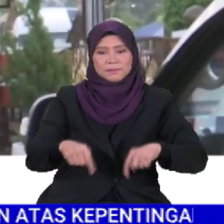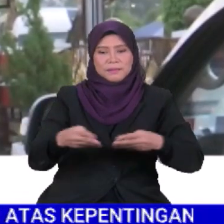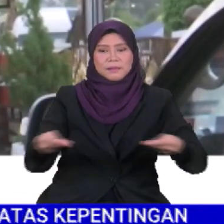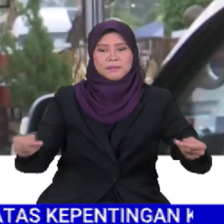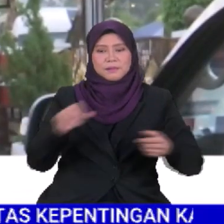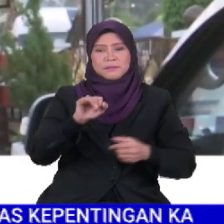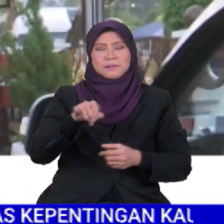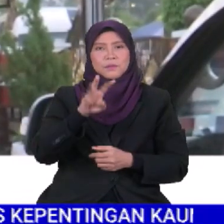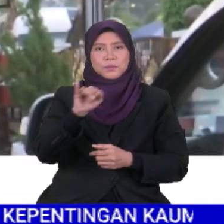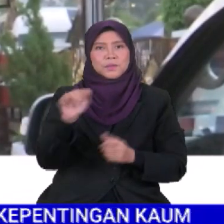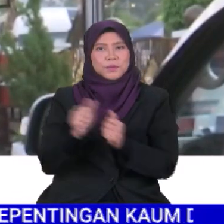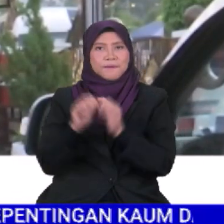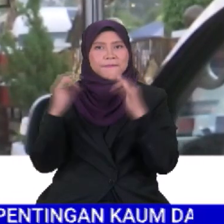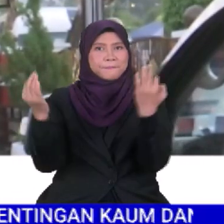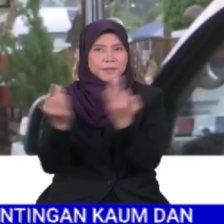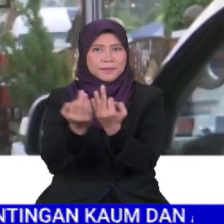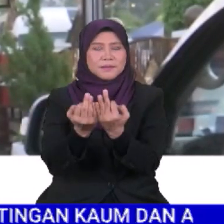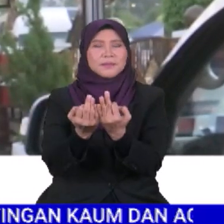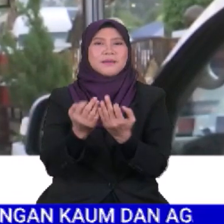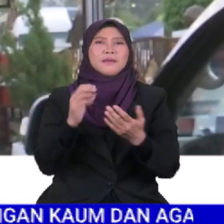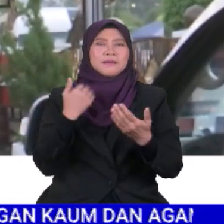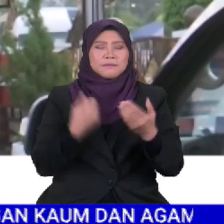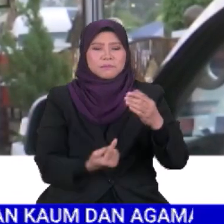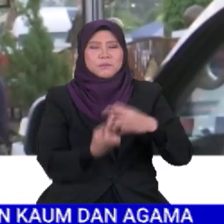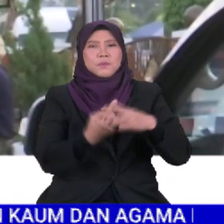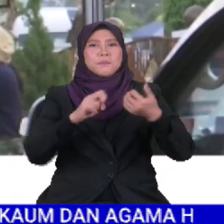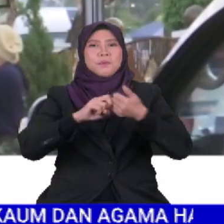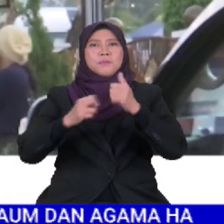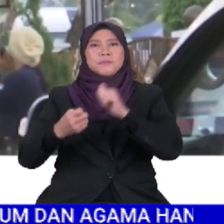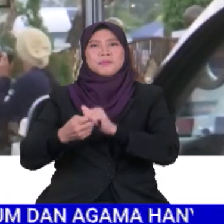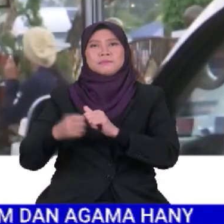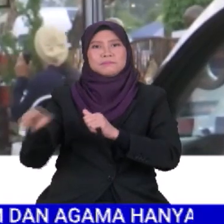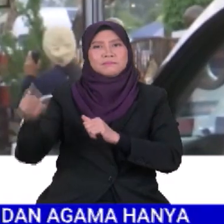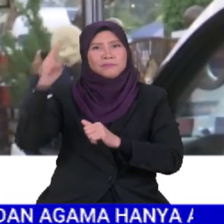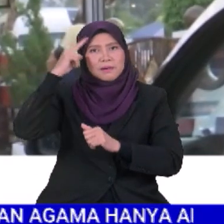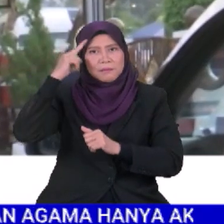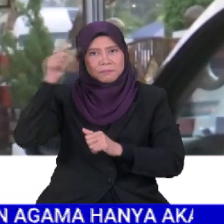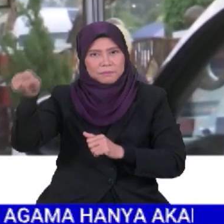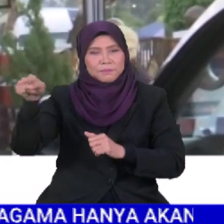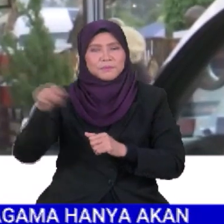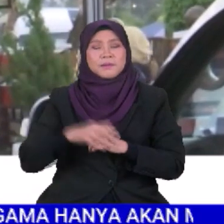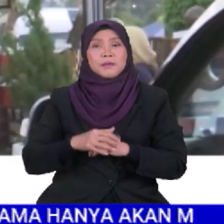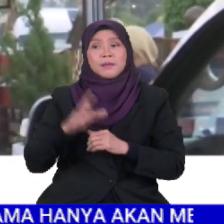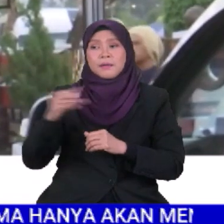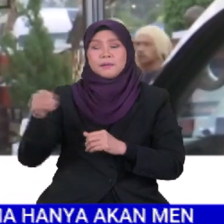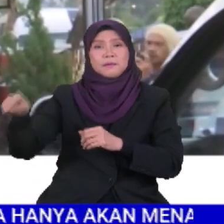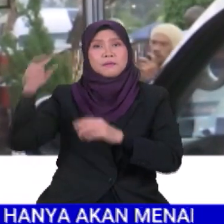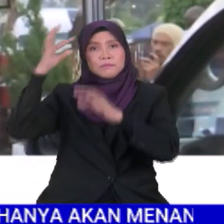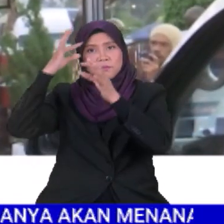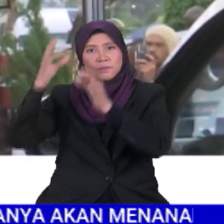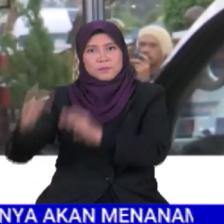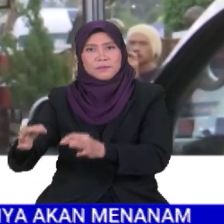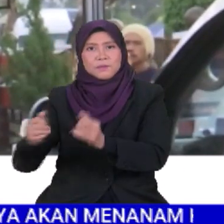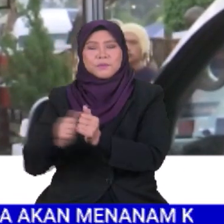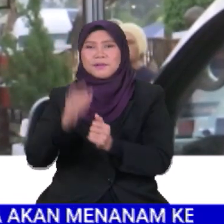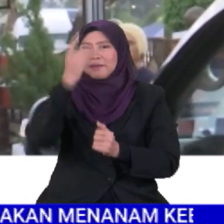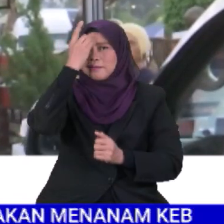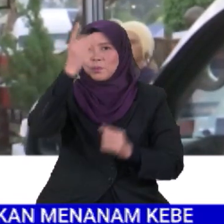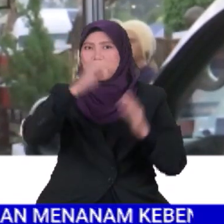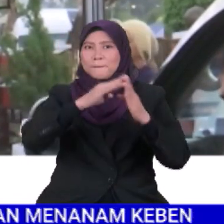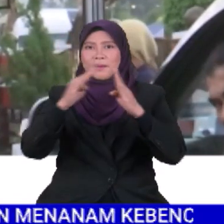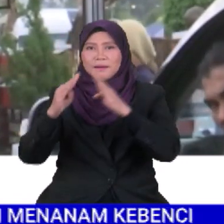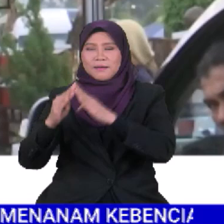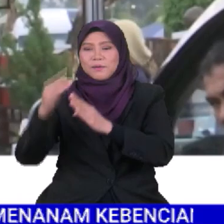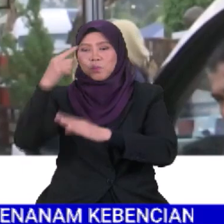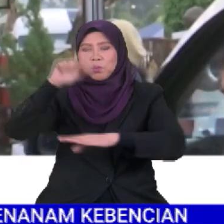dengan keluarganya disebabkan berlakunya pergolakan di Tanah Haram. Jadi Tuan Syed mengambil keputusan bersama dengan Datuk Bandar Haji Ahmad bin Haji